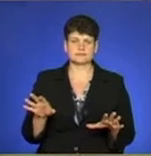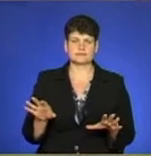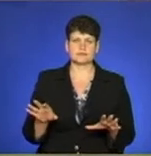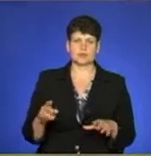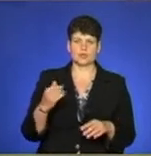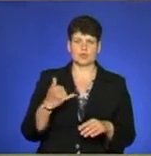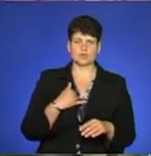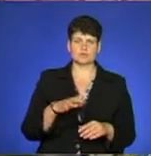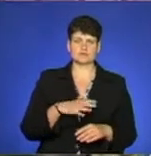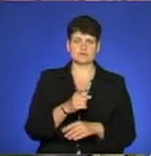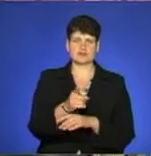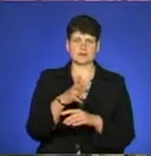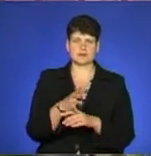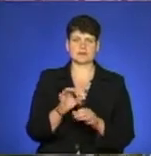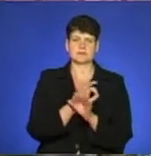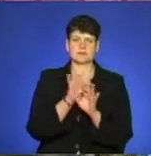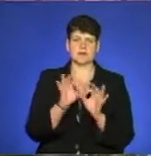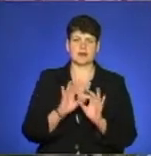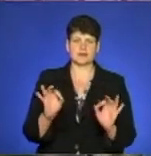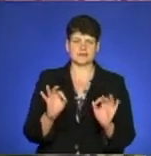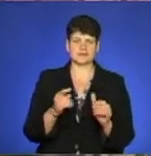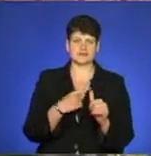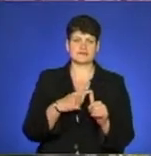був гармата прекрасним названням «Сметанка»,